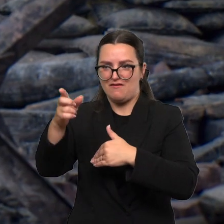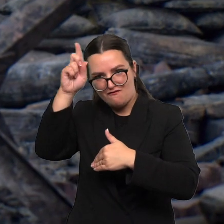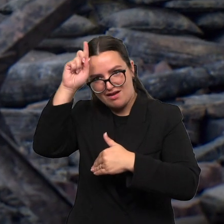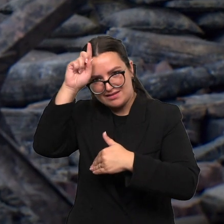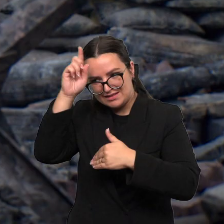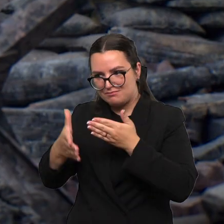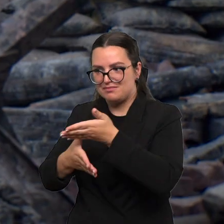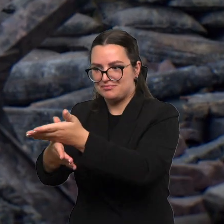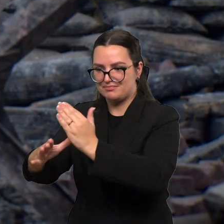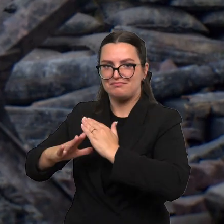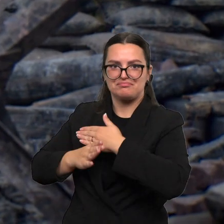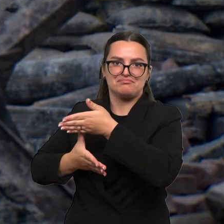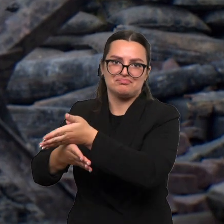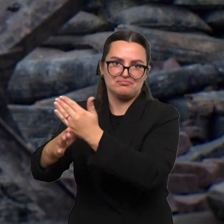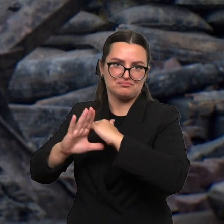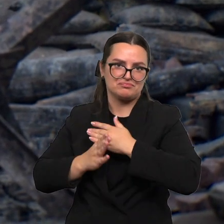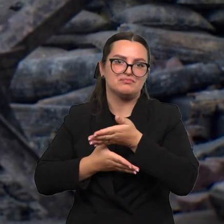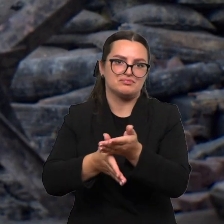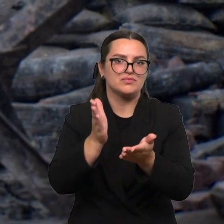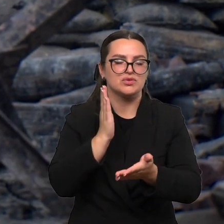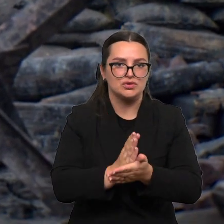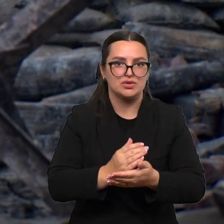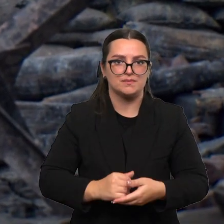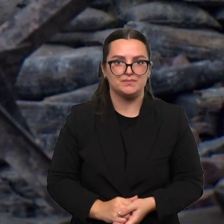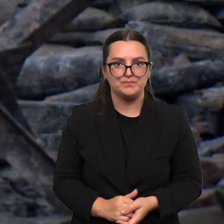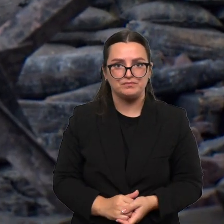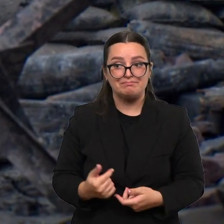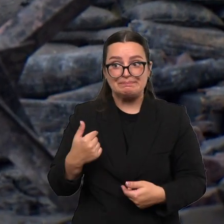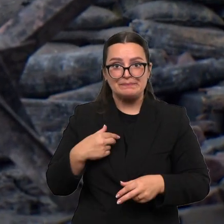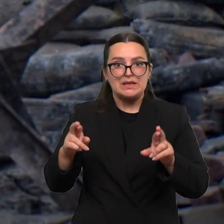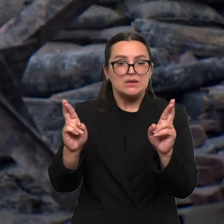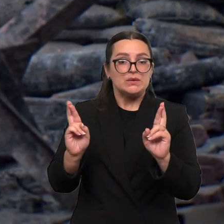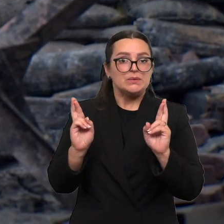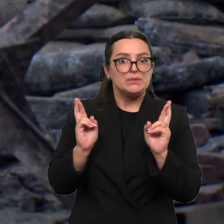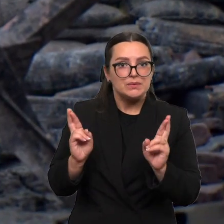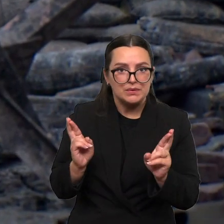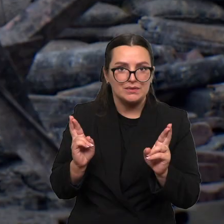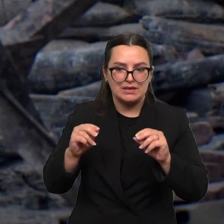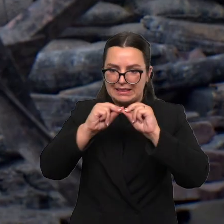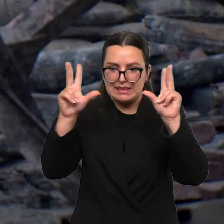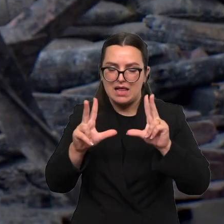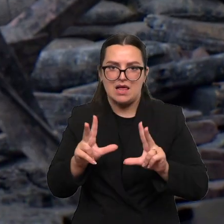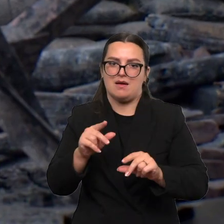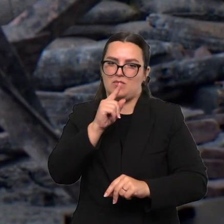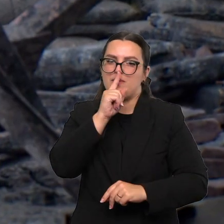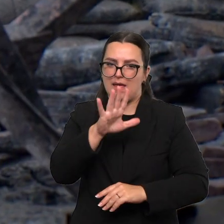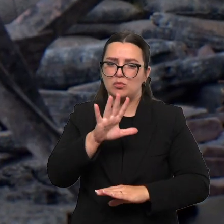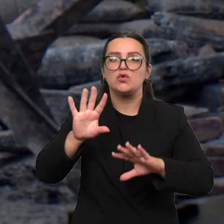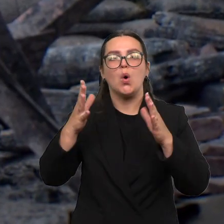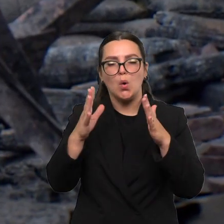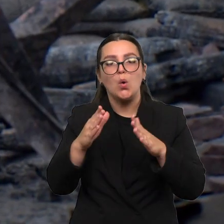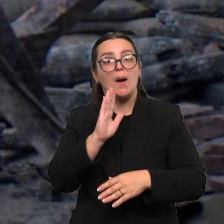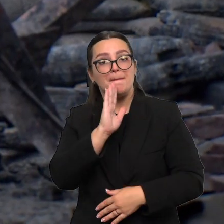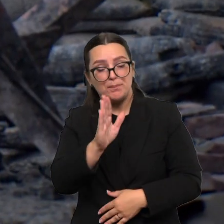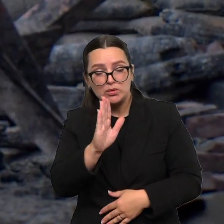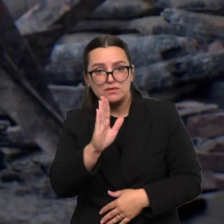sistema. Šalis padeda viena kitai tokiu atveju. Tai tikėkime, kad